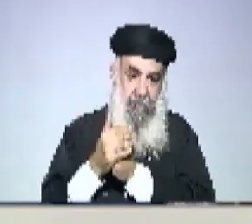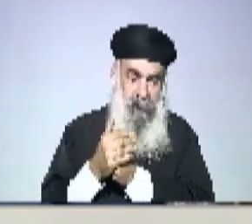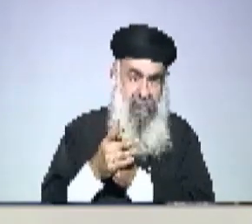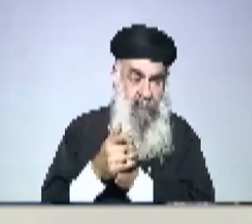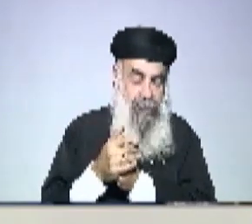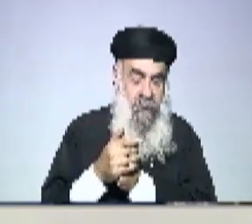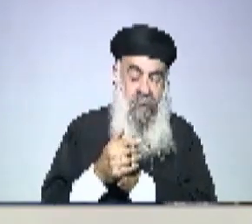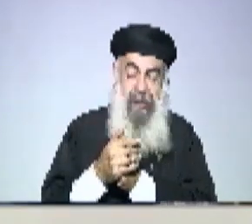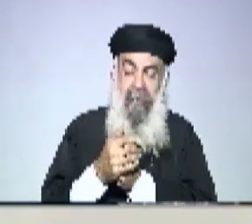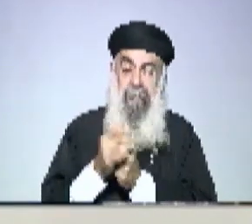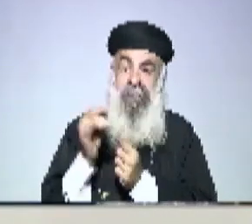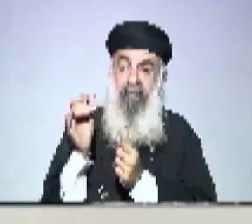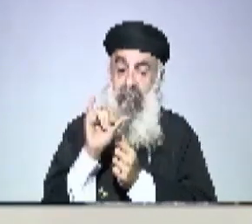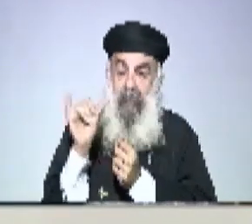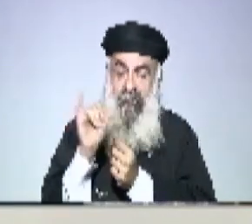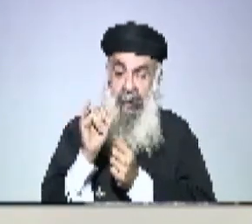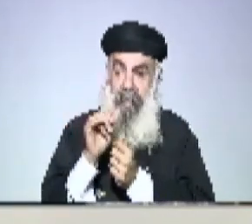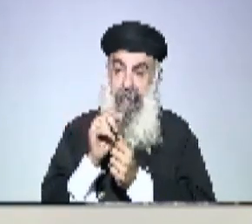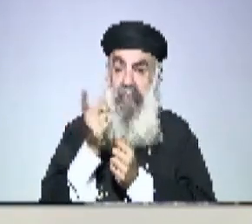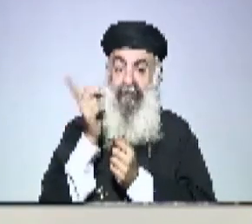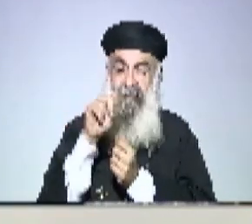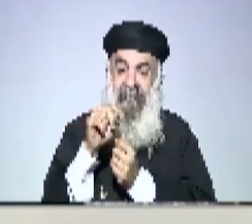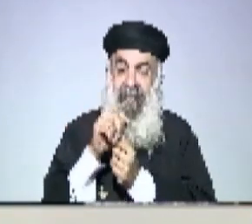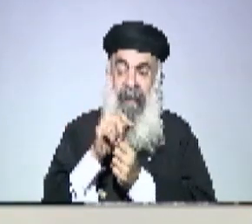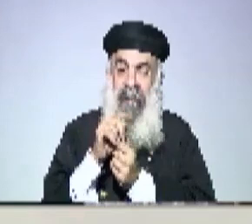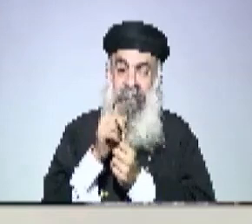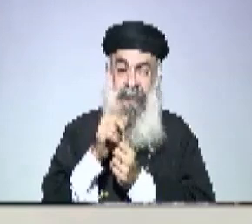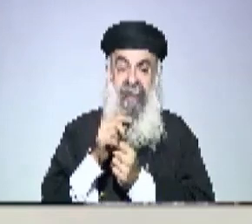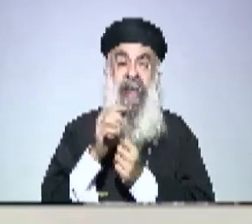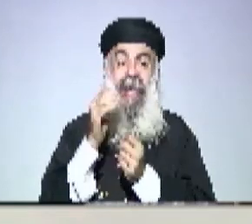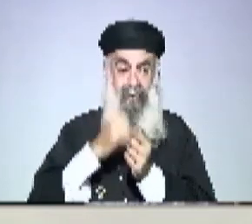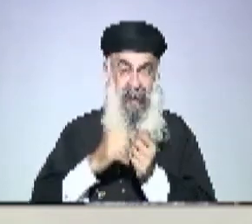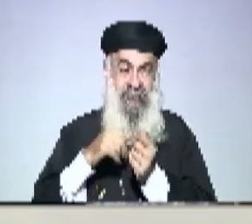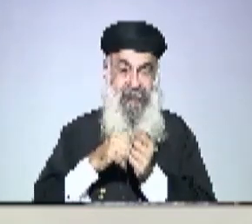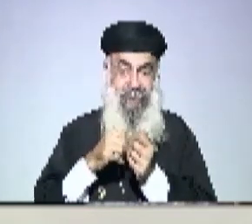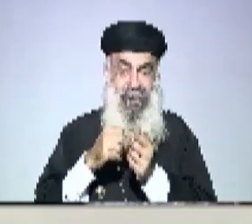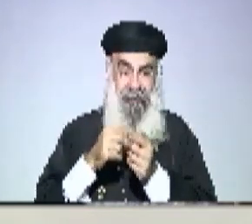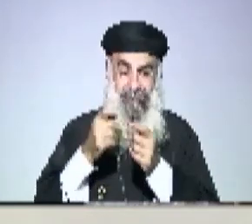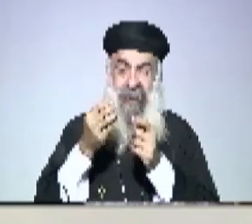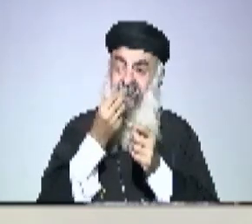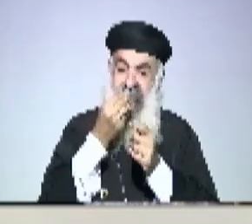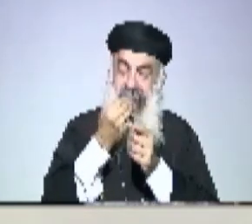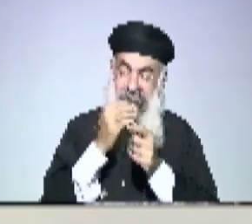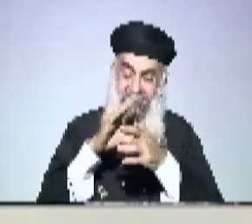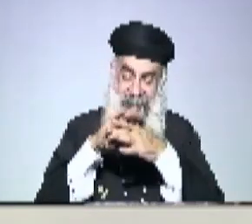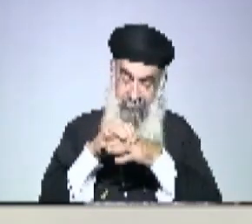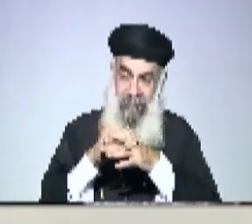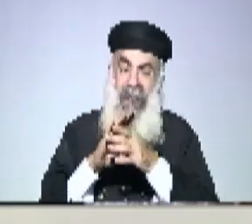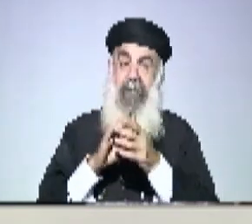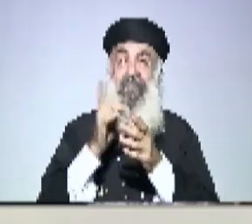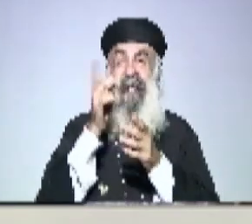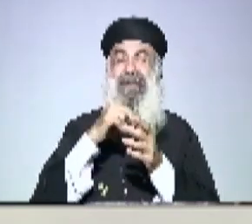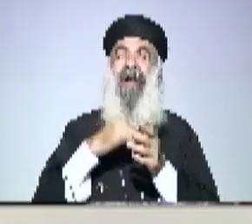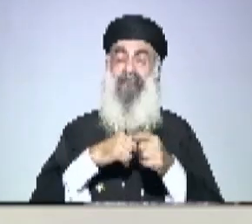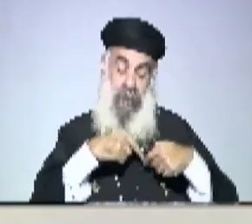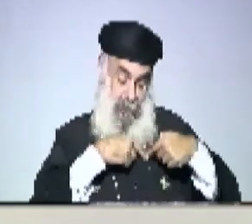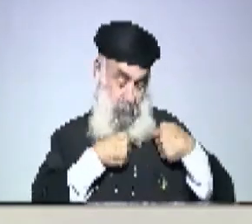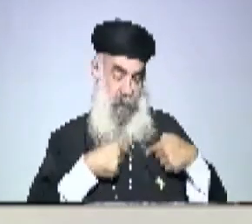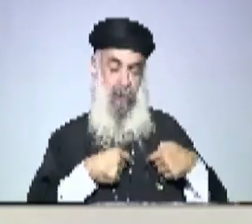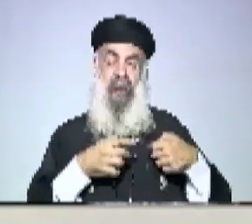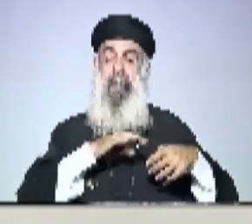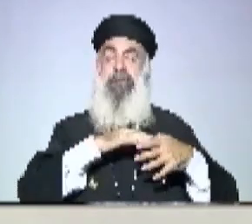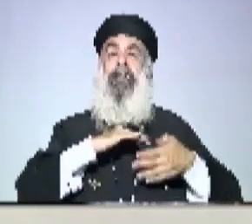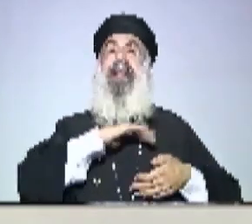شهي فاحنا محتاجين مش بس الاحتياجات الماديه محتاجين يا رب ان قلبنا يتملي